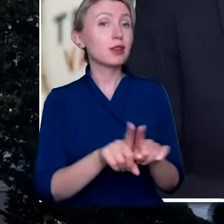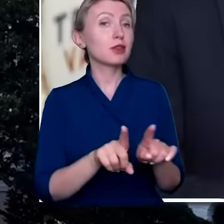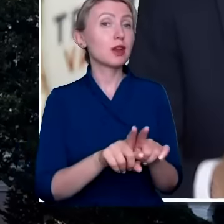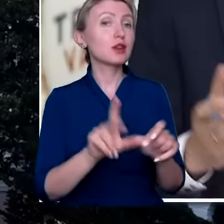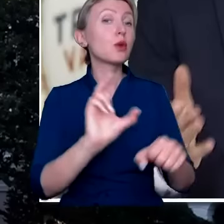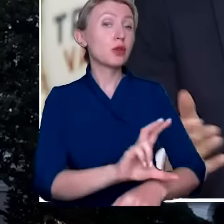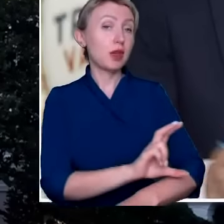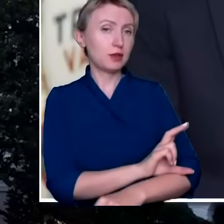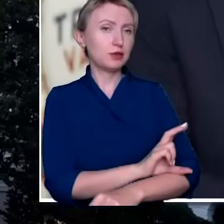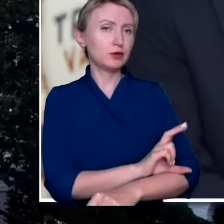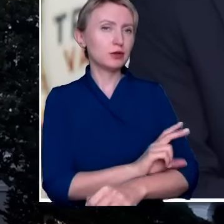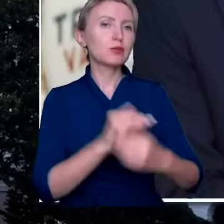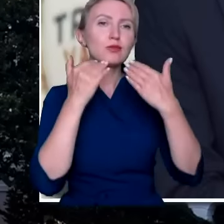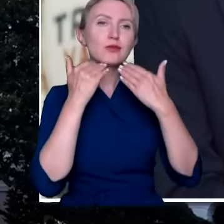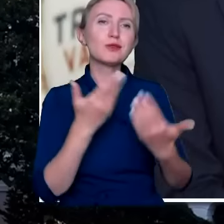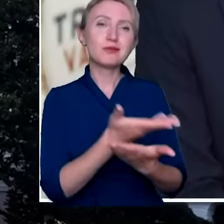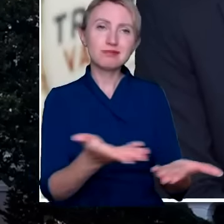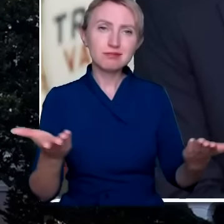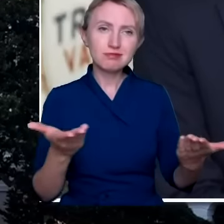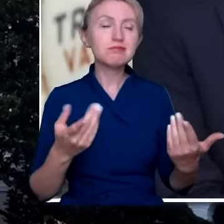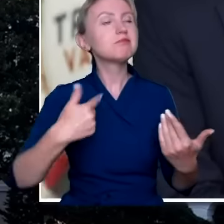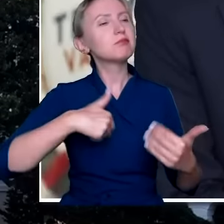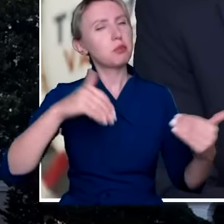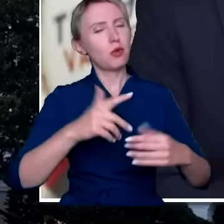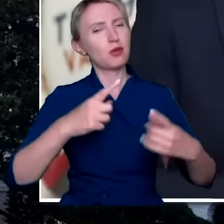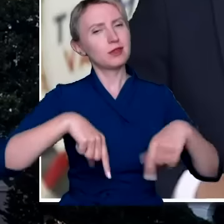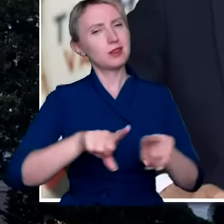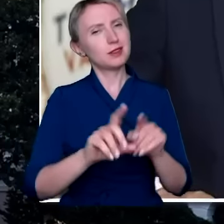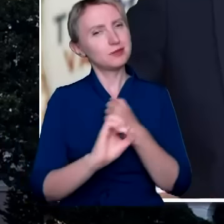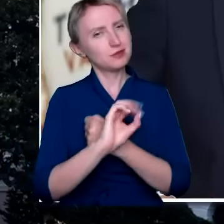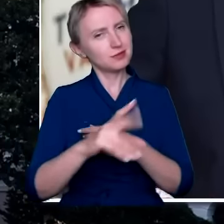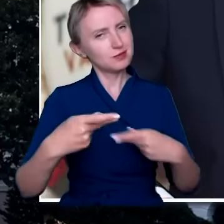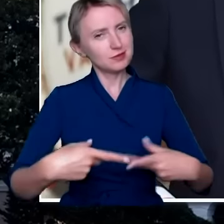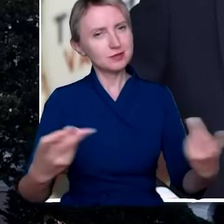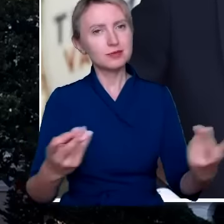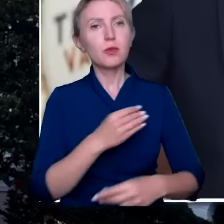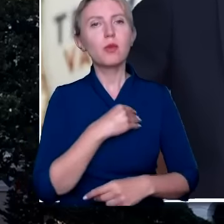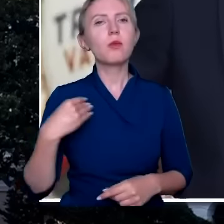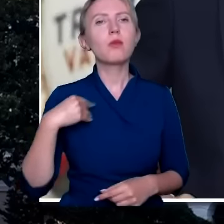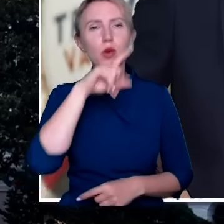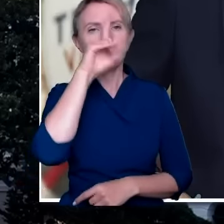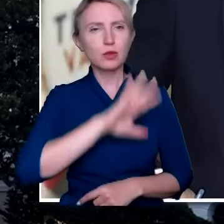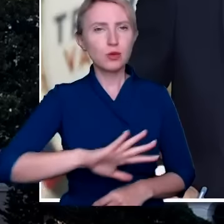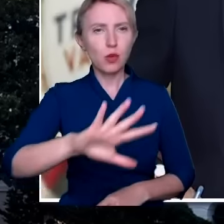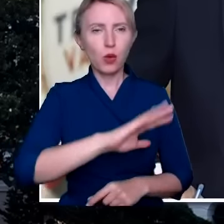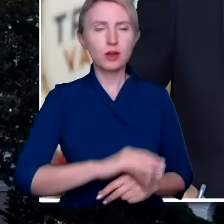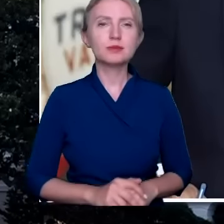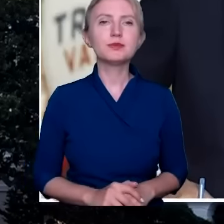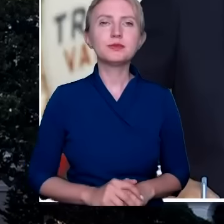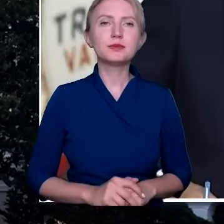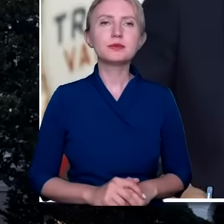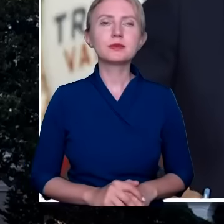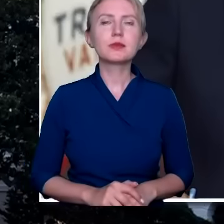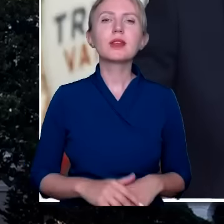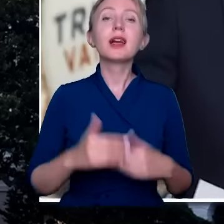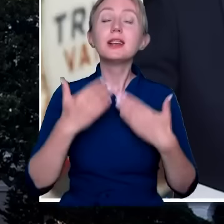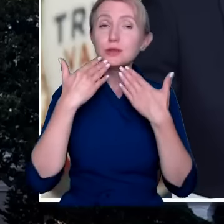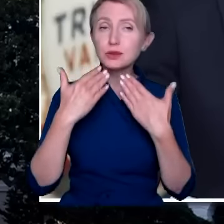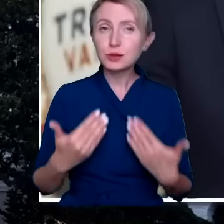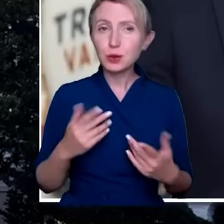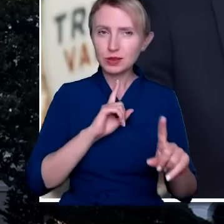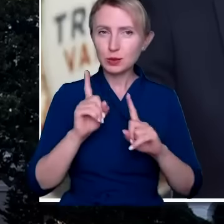technicznym, dzięki Państwu, dzięki naszym widzom, możemy prezentować polskiej opinii publicznej wydarzenia z oceanu. Redaktorze, dziękuję bardzo za